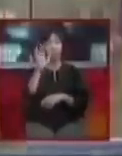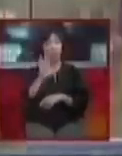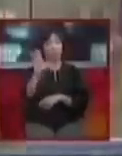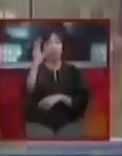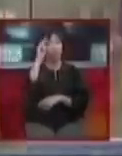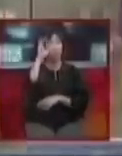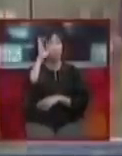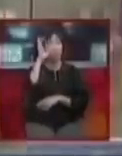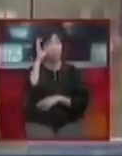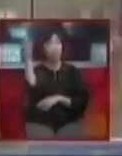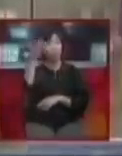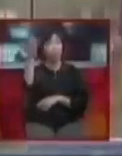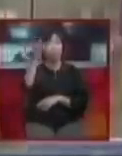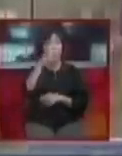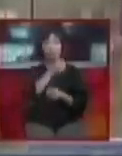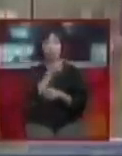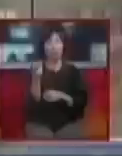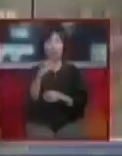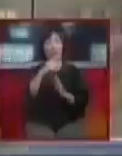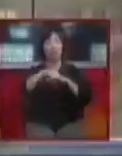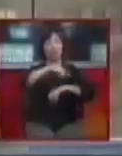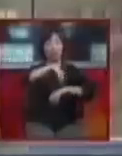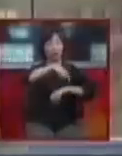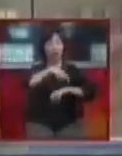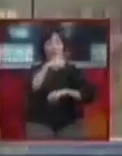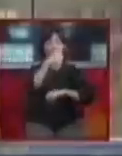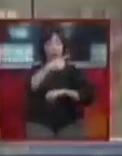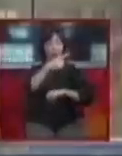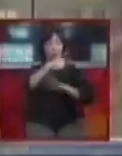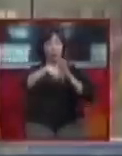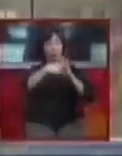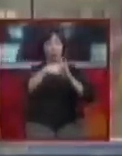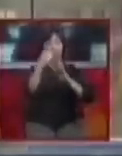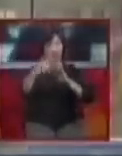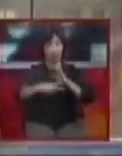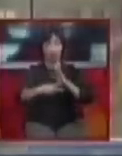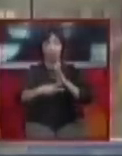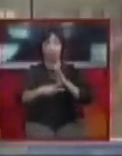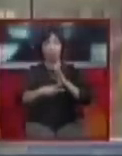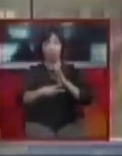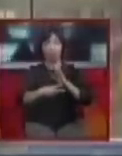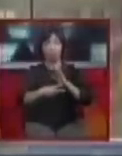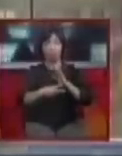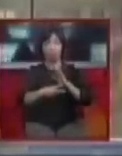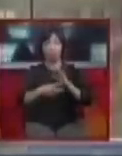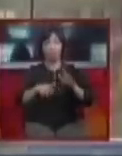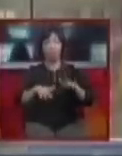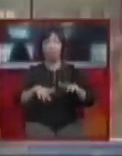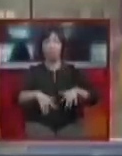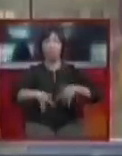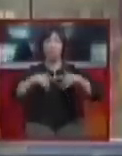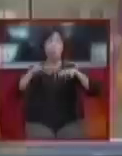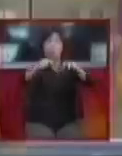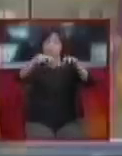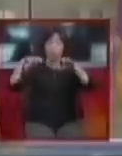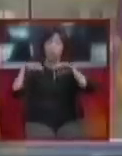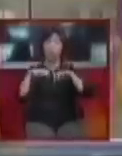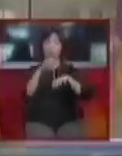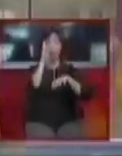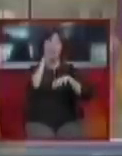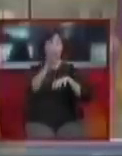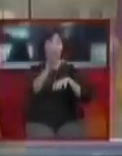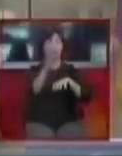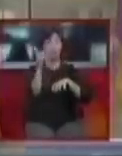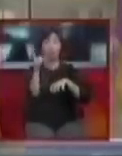kalahating oras ang ikatlong State of the Nation address ni Pangulong Aquino na umani ng higit 100 palakpakan. Isa ito